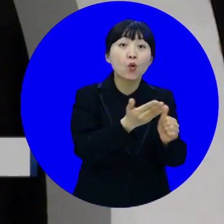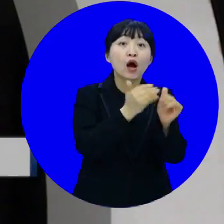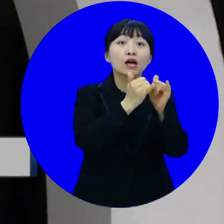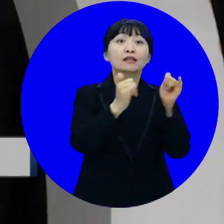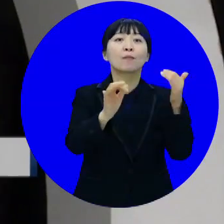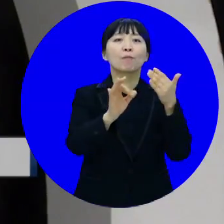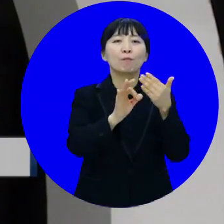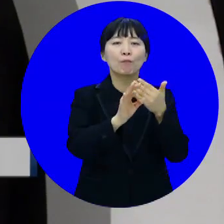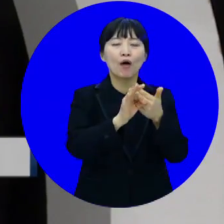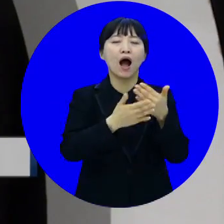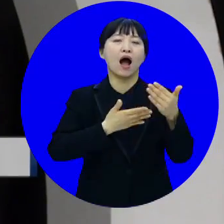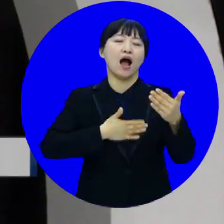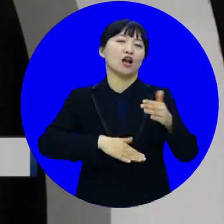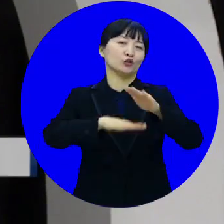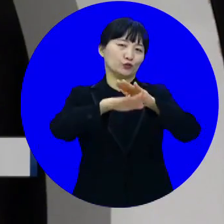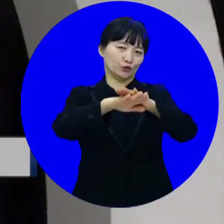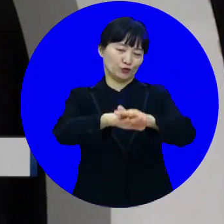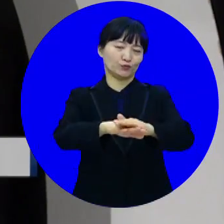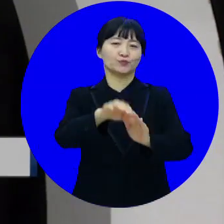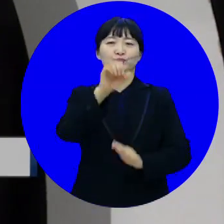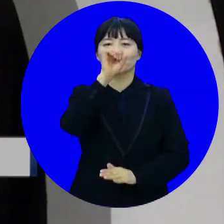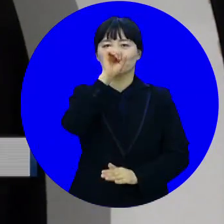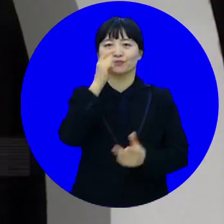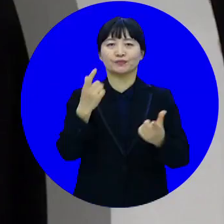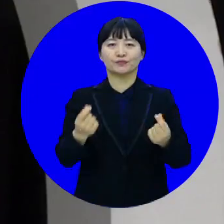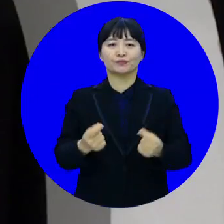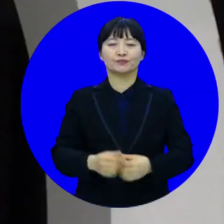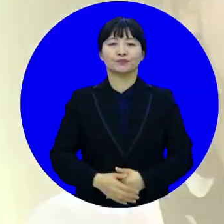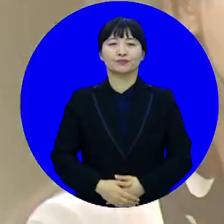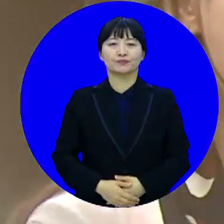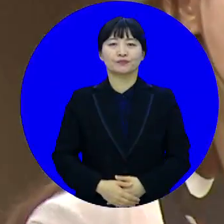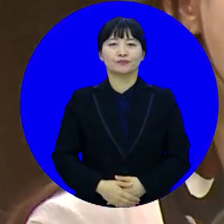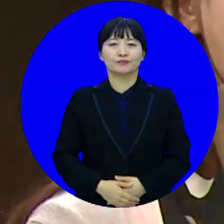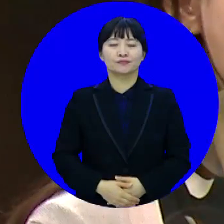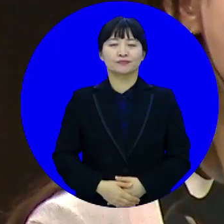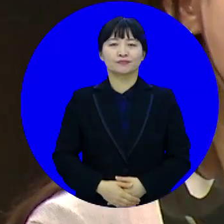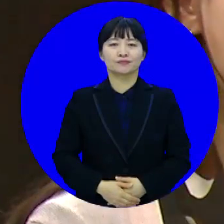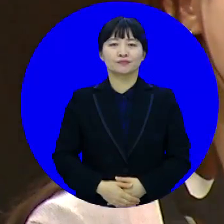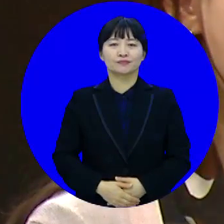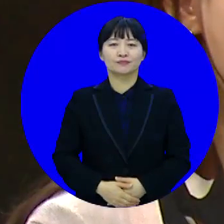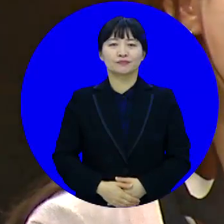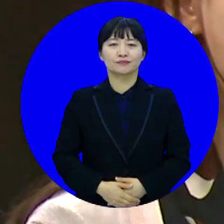양육자일 수 있다는 거 염두에 두셨으면 좋겠습니다. 네.